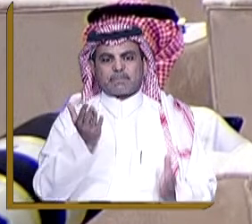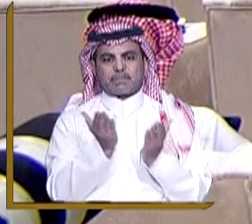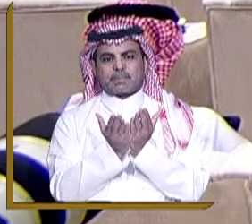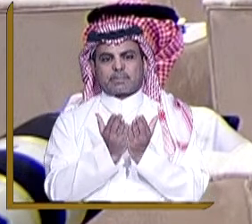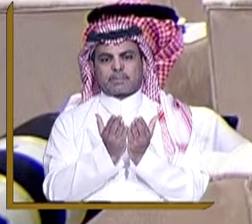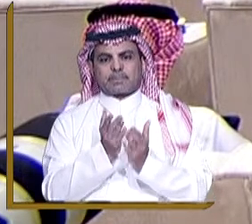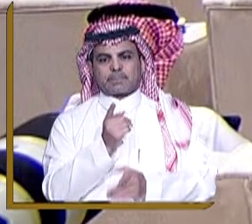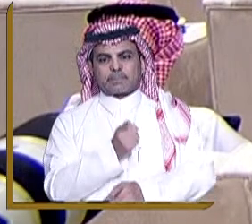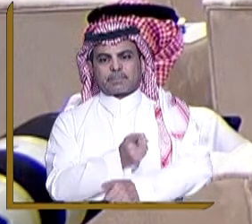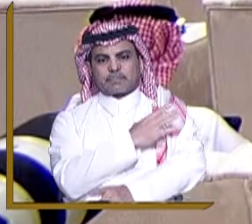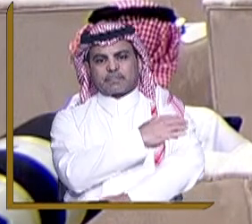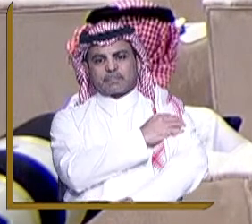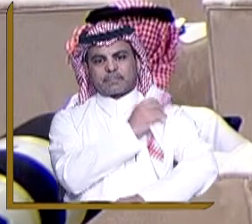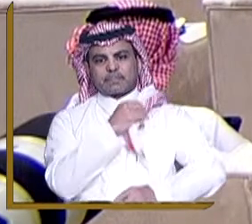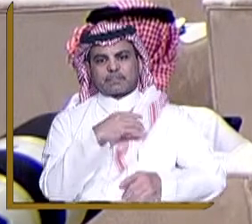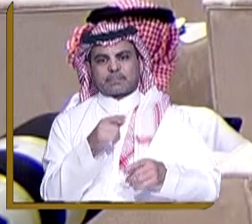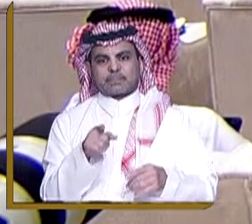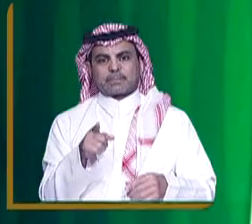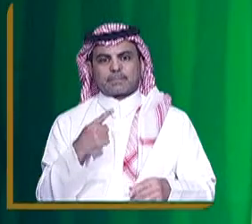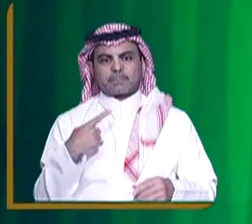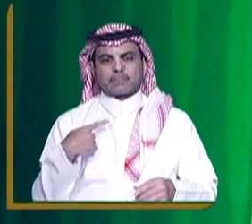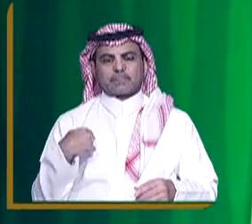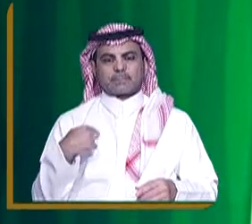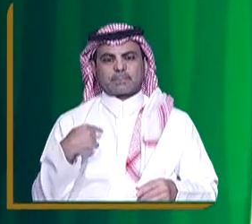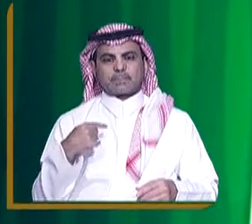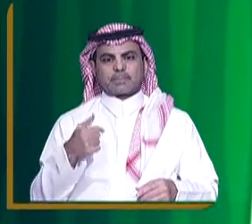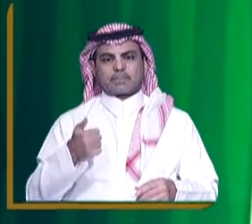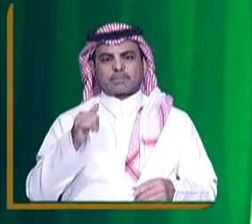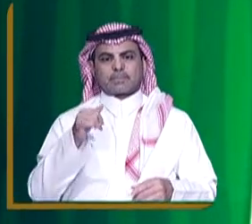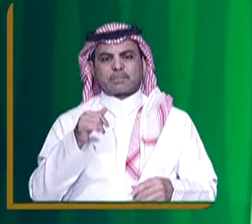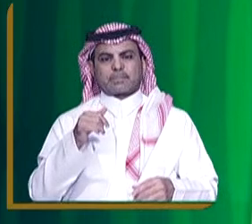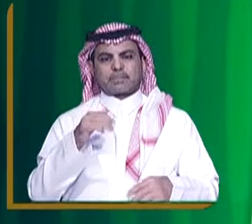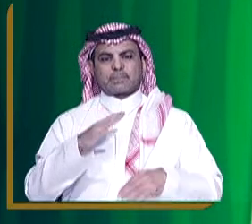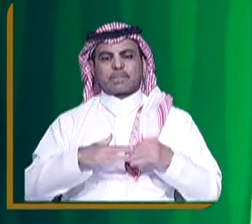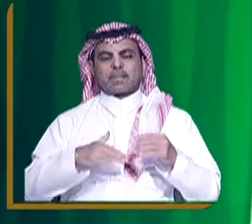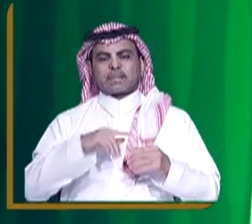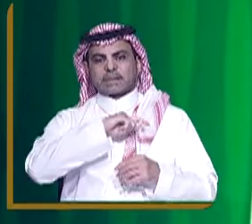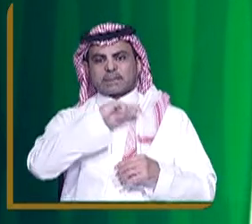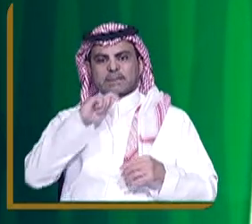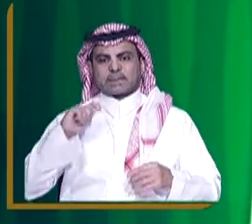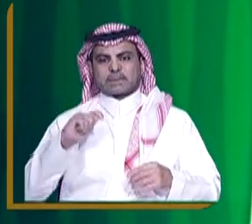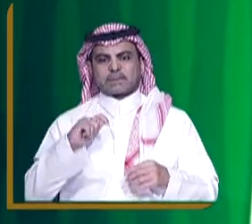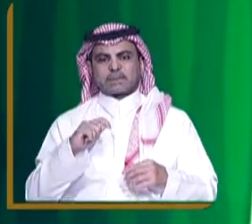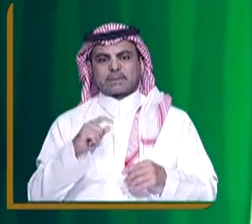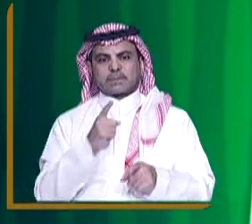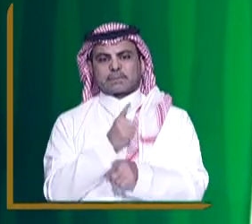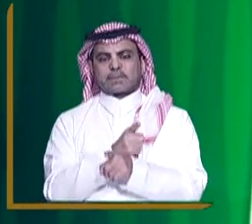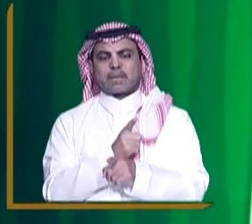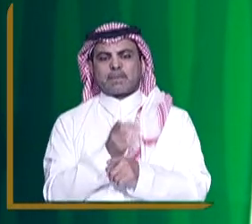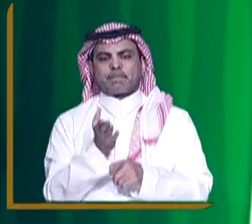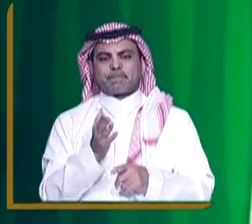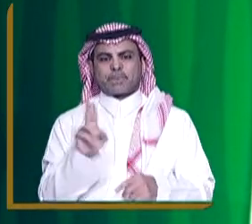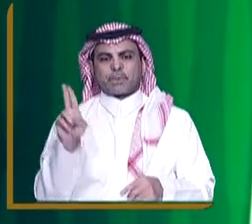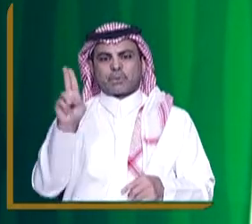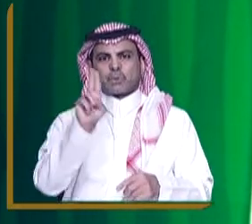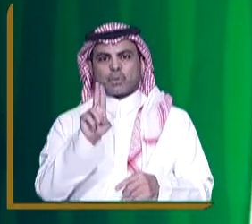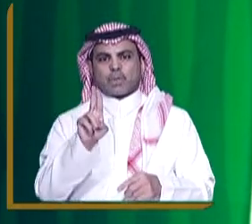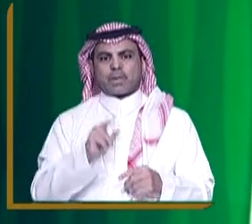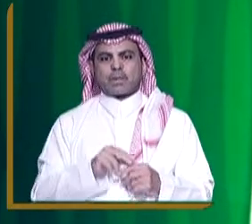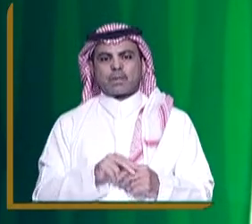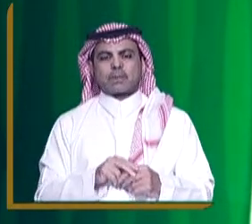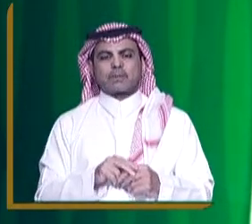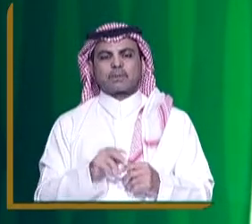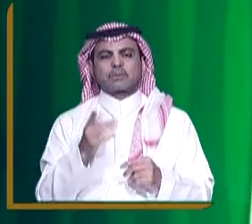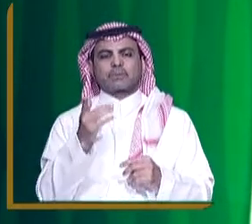السلام عليكم. وعليكم السلام. سلاف الخنيزي مع عرب نيوز. معالي الوزير، عندي لك سؤال. ما